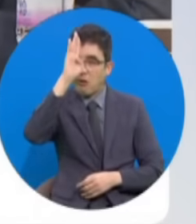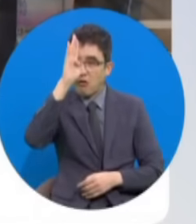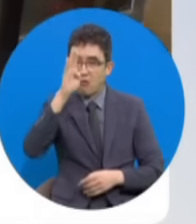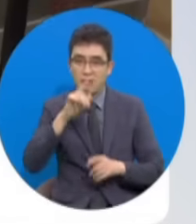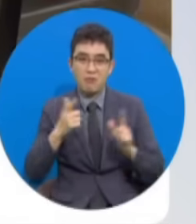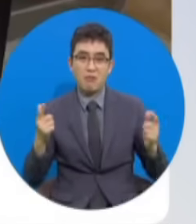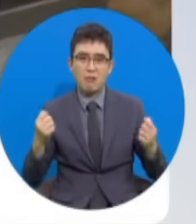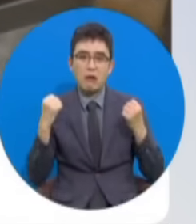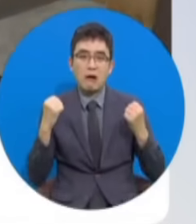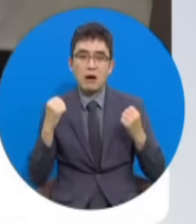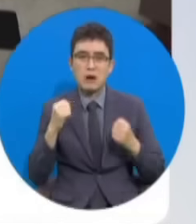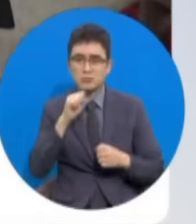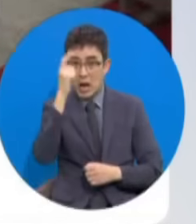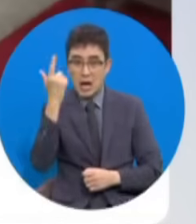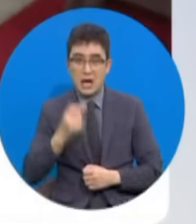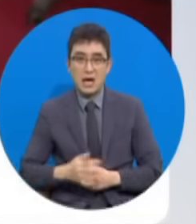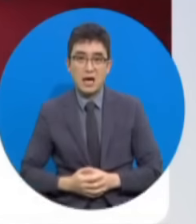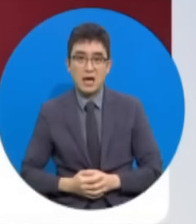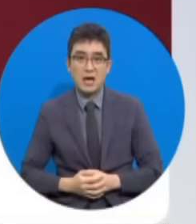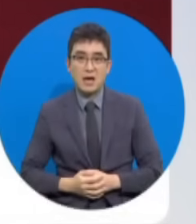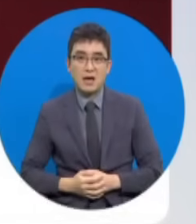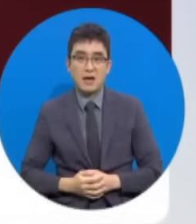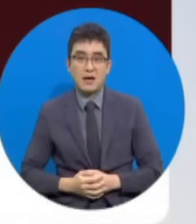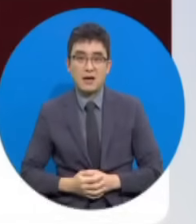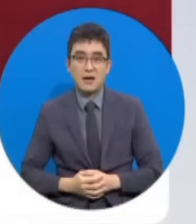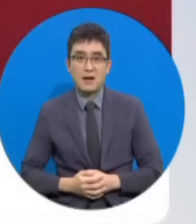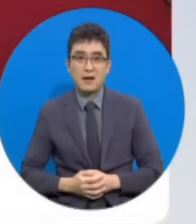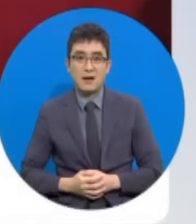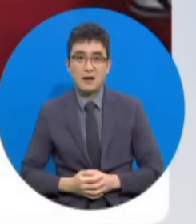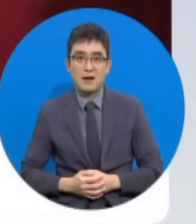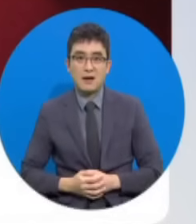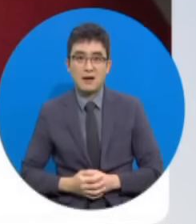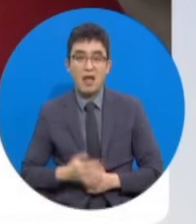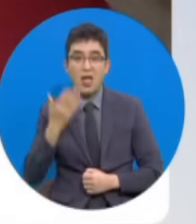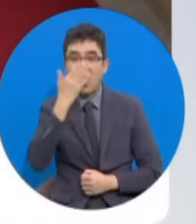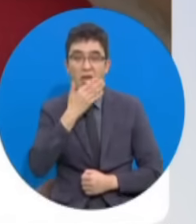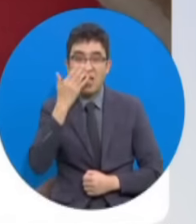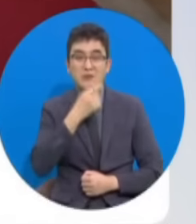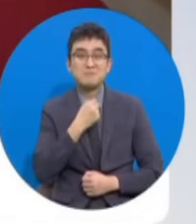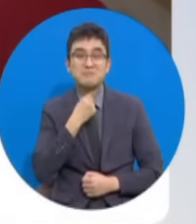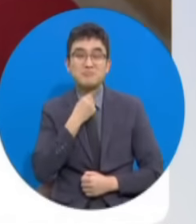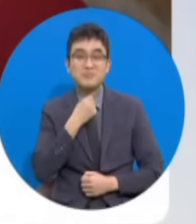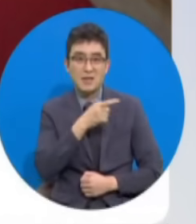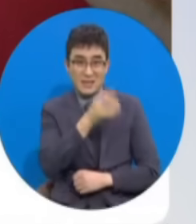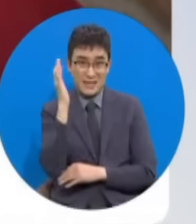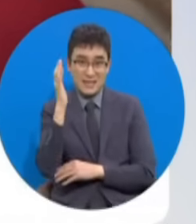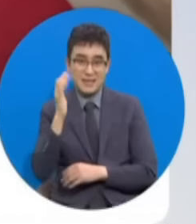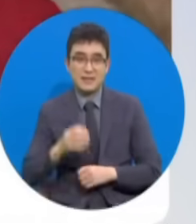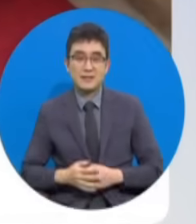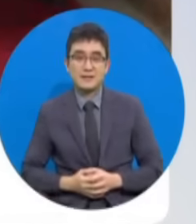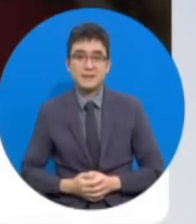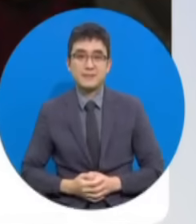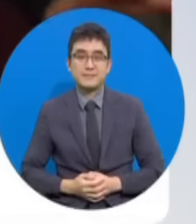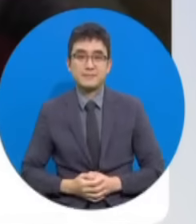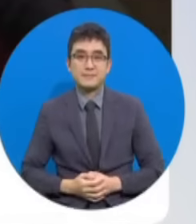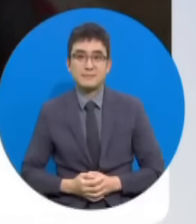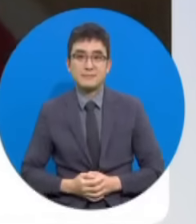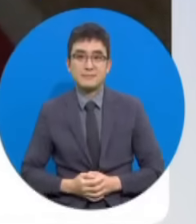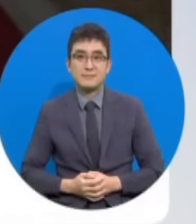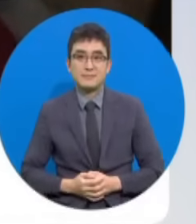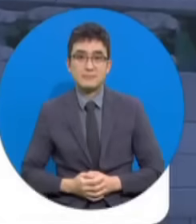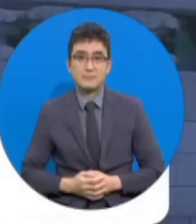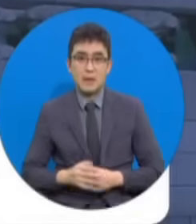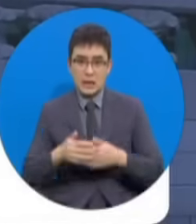좋지 않잖아요. 계속 설탕하고 캔디만 먹겠다는 얘기죠. 자 그러면 이거